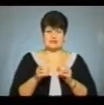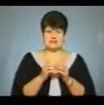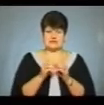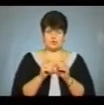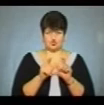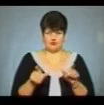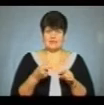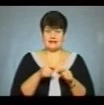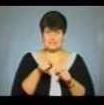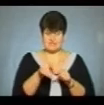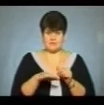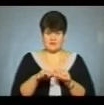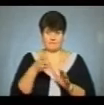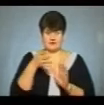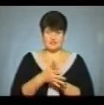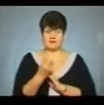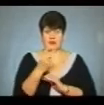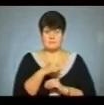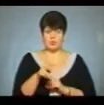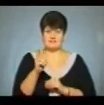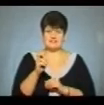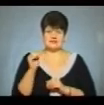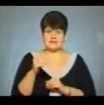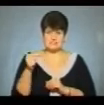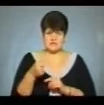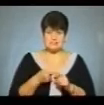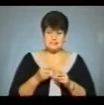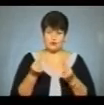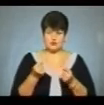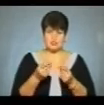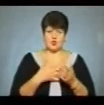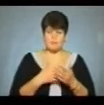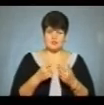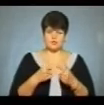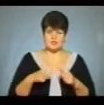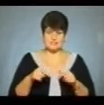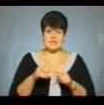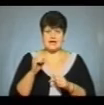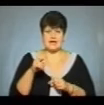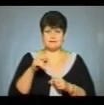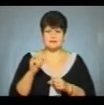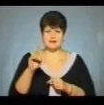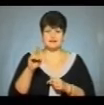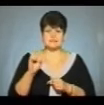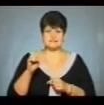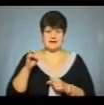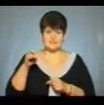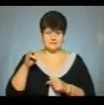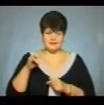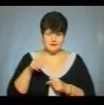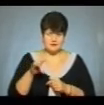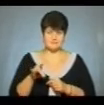цей майданчик виділили 2 мільйони 200 тисяч гривень. Це кошти громадської організації «Епіцентр дітям», повідомив голова цієї